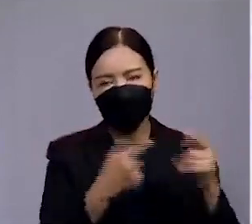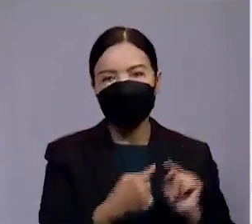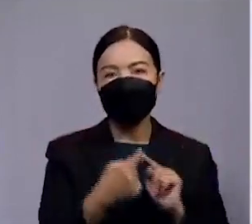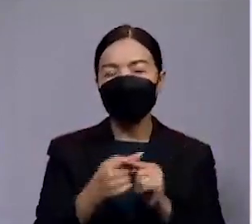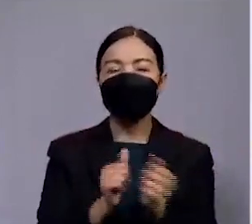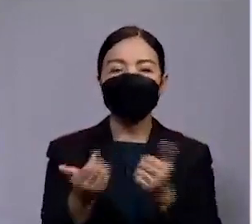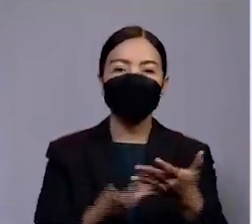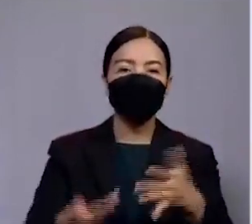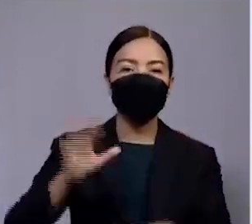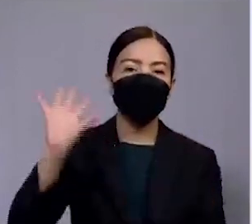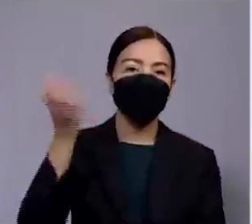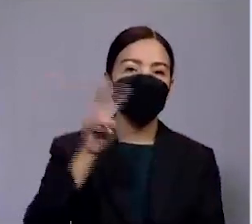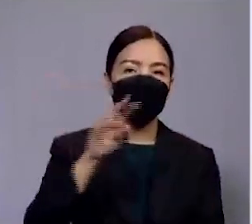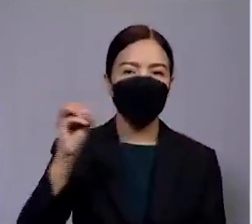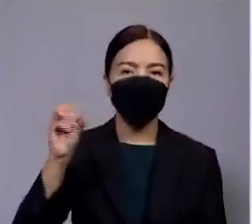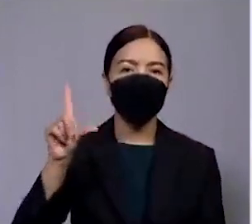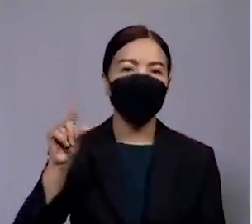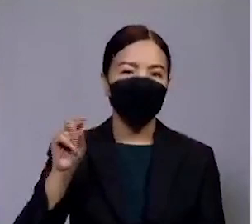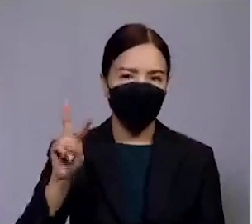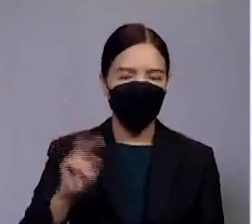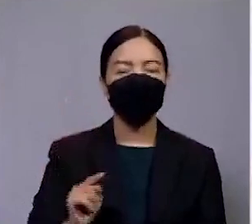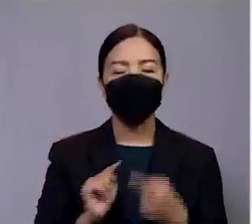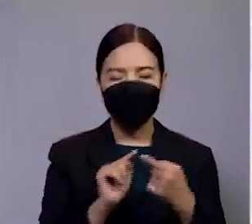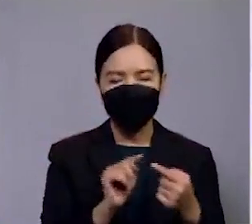ในศึกชิงแชมป์โลก2022ครับ